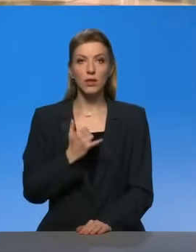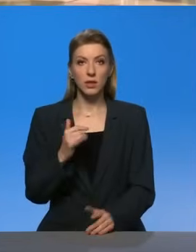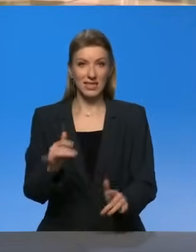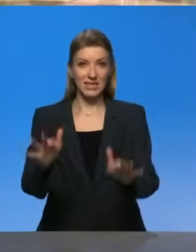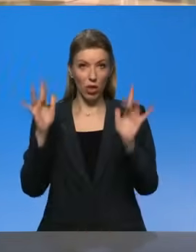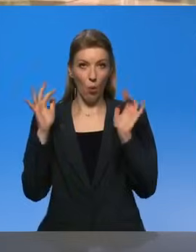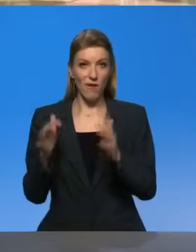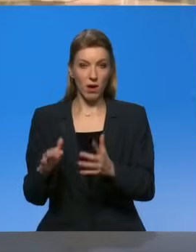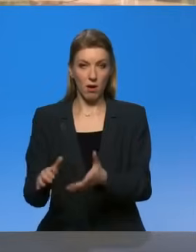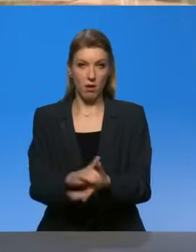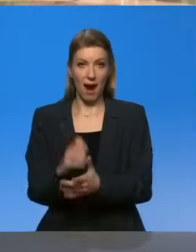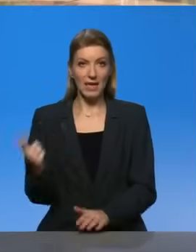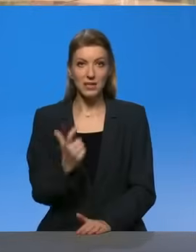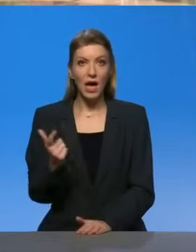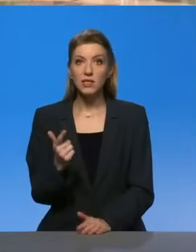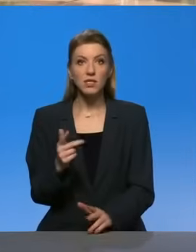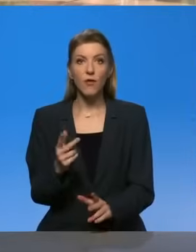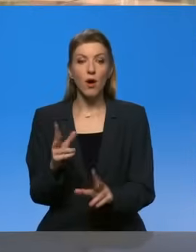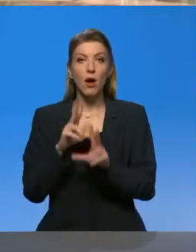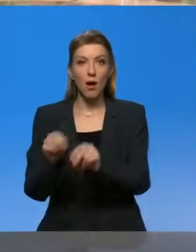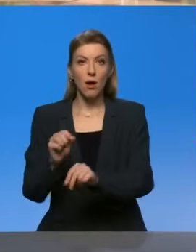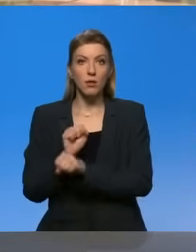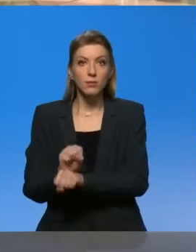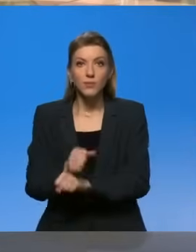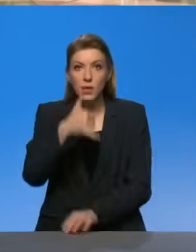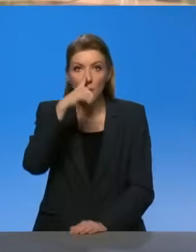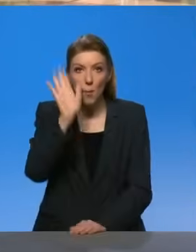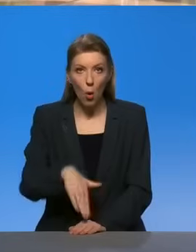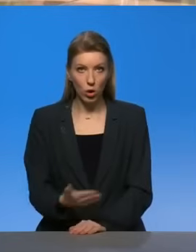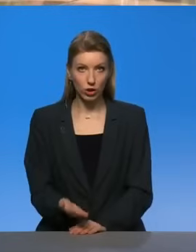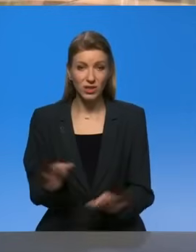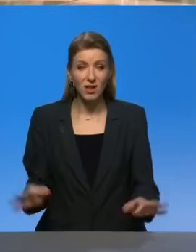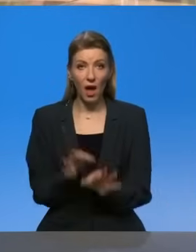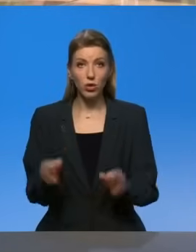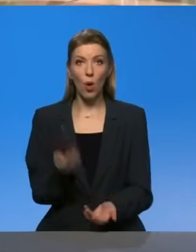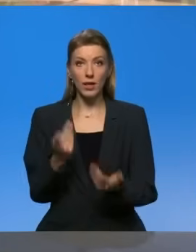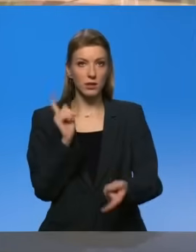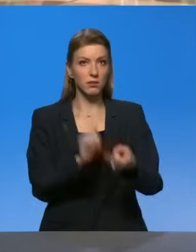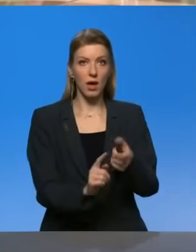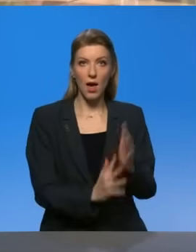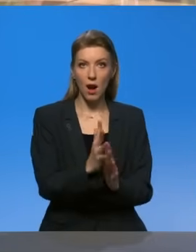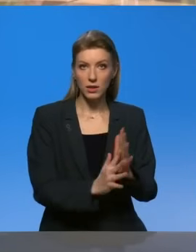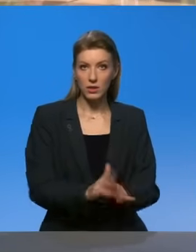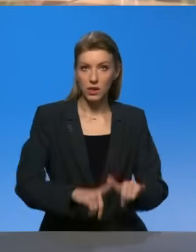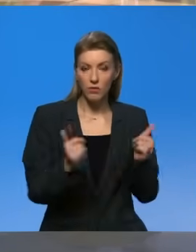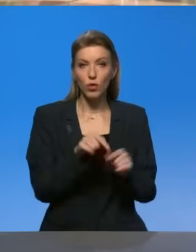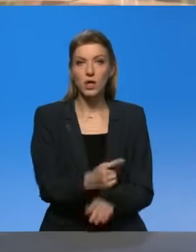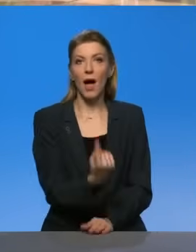садовое хозяйство не застраховало свои площади, ни одно. А если брать в целом в растениеводстве, то это